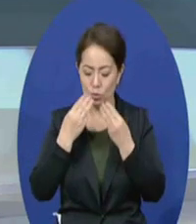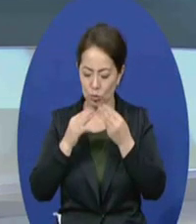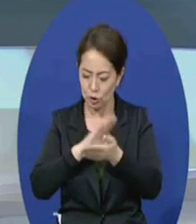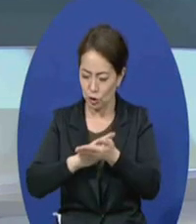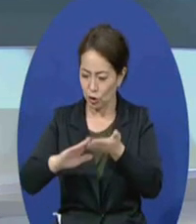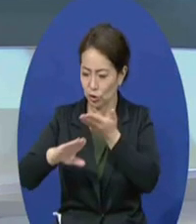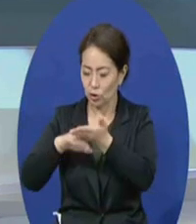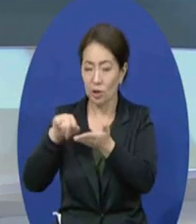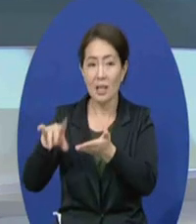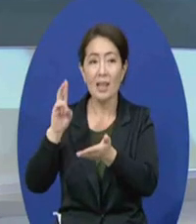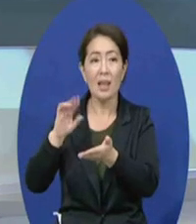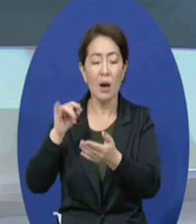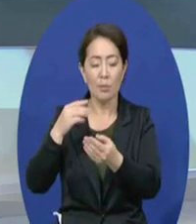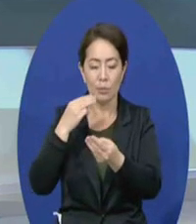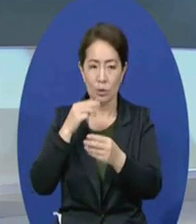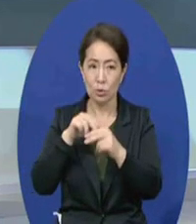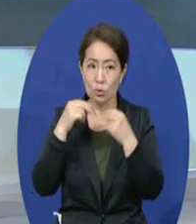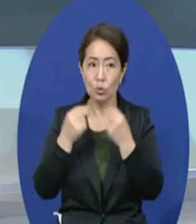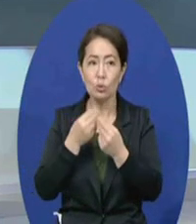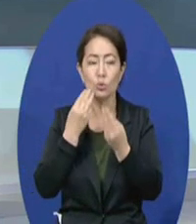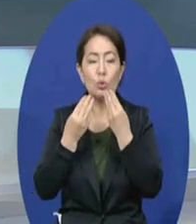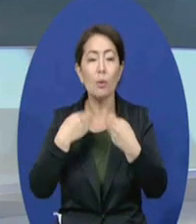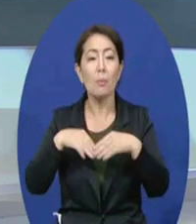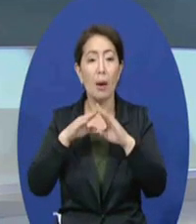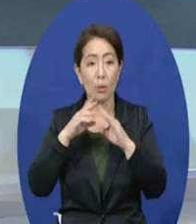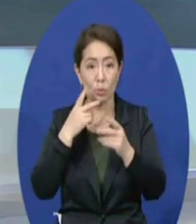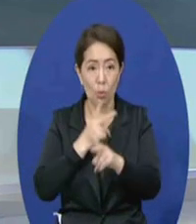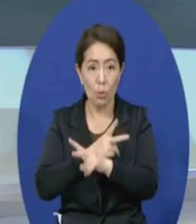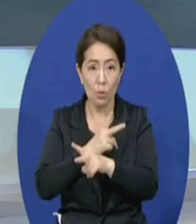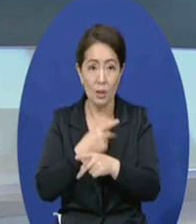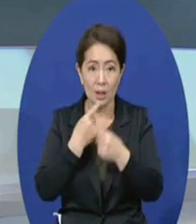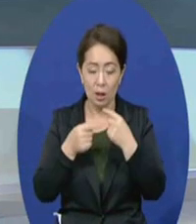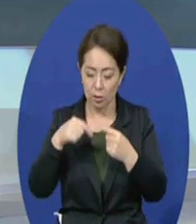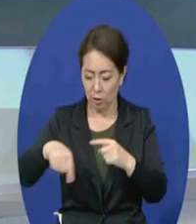энэ амрын чуулганаар шүүх байгуулах тухай хууль хэлэлцэнэ. Өнөөгийн шүүхүүдийн тойргийн журмаар байгуул